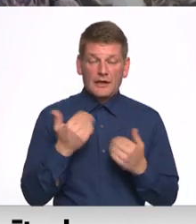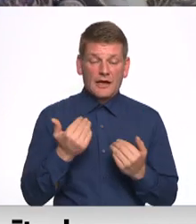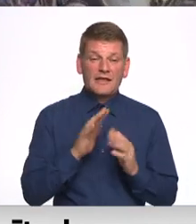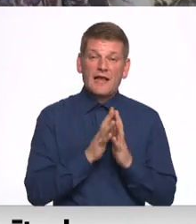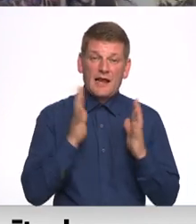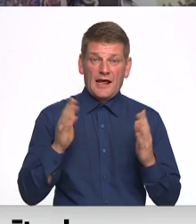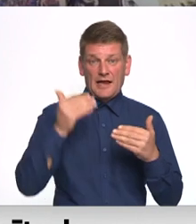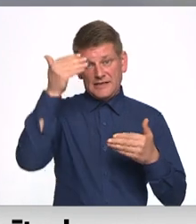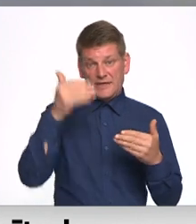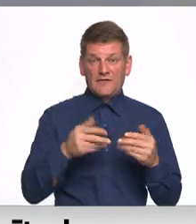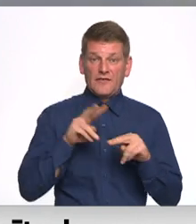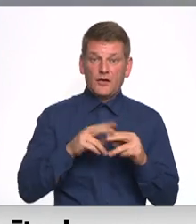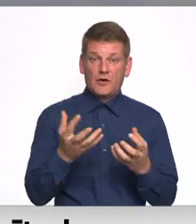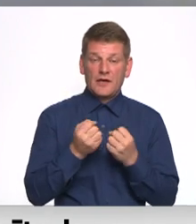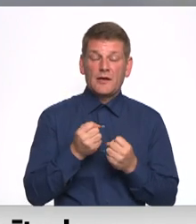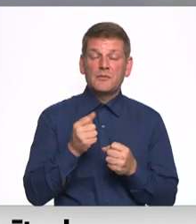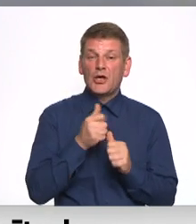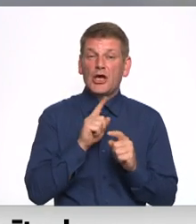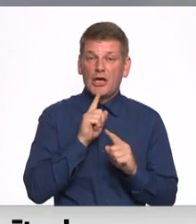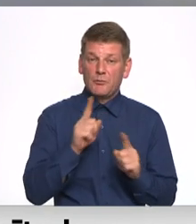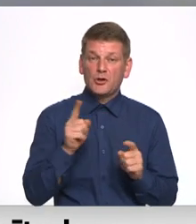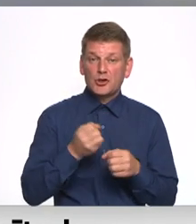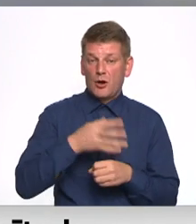nelielajā stendā vietu ieņems īpaši kaus, ko